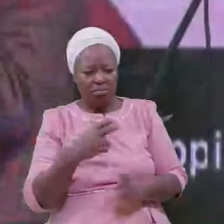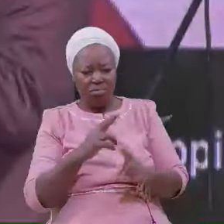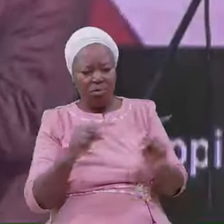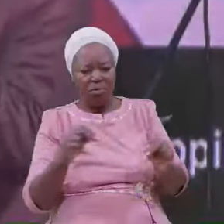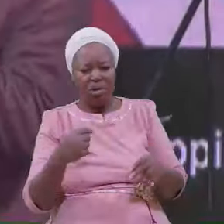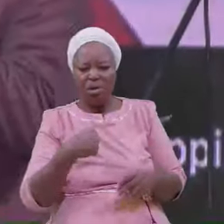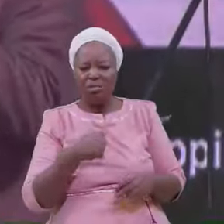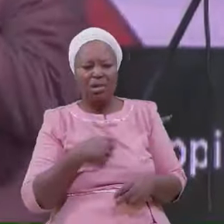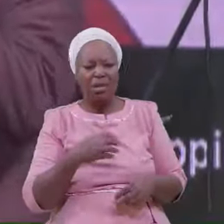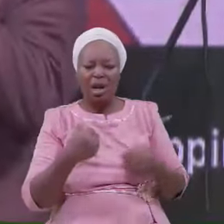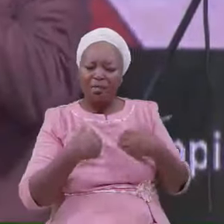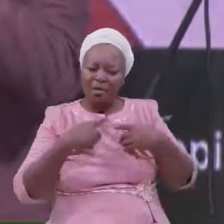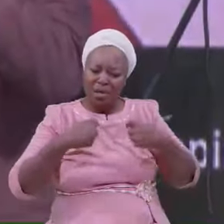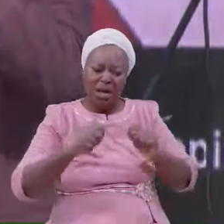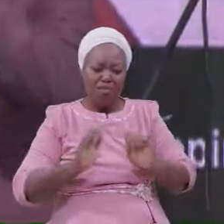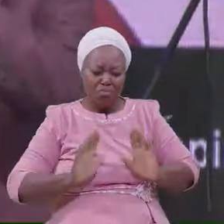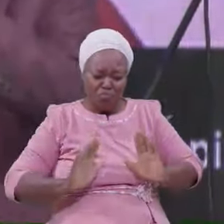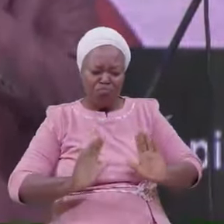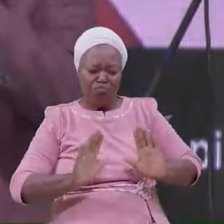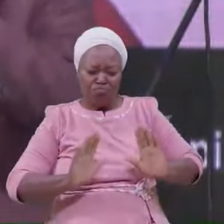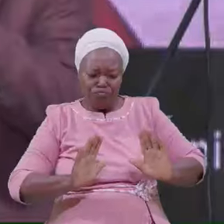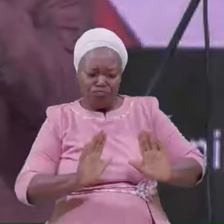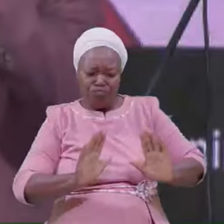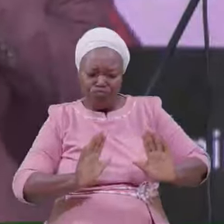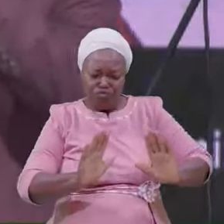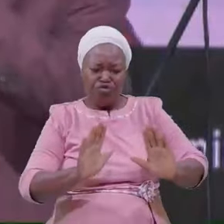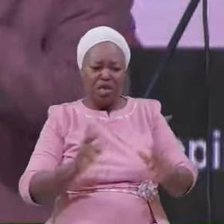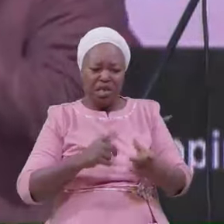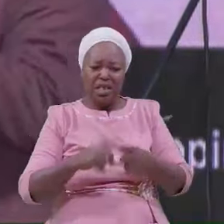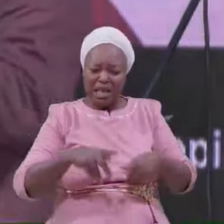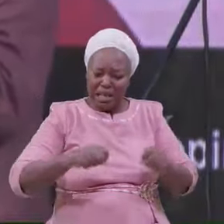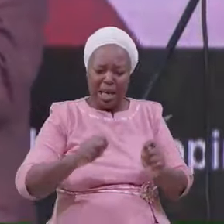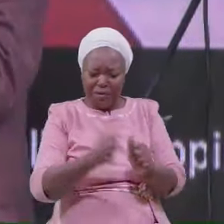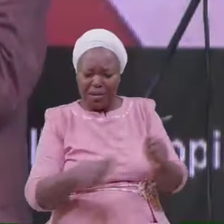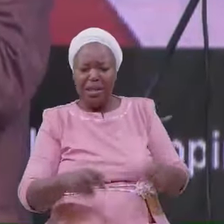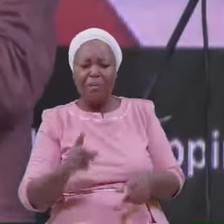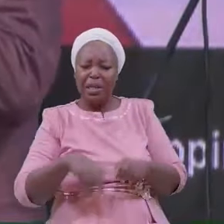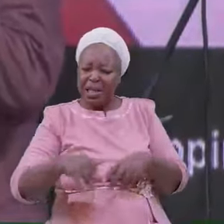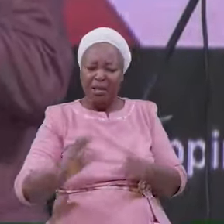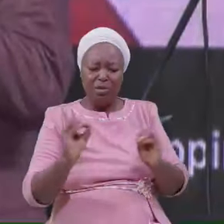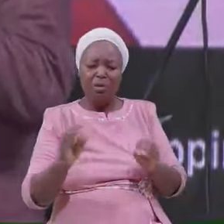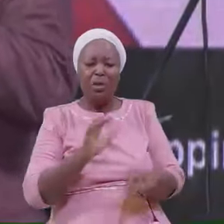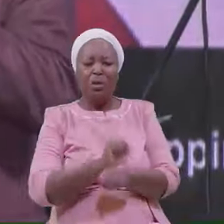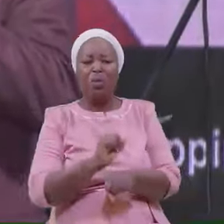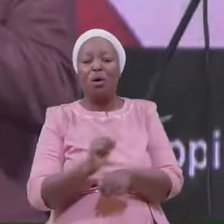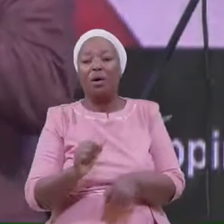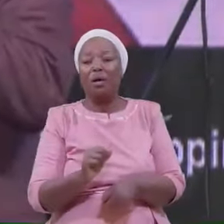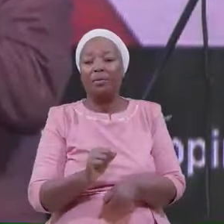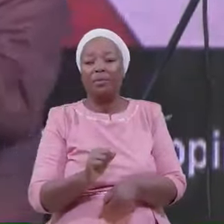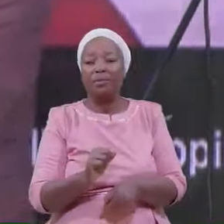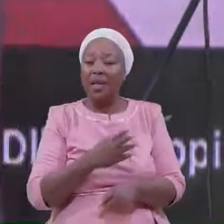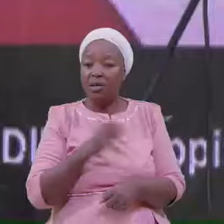pushed and pulled and turned everything. Ginawa nothing worked. Walang nangyari. And so, this